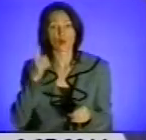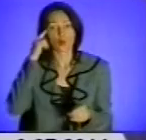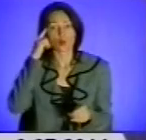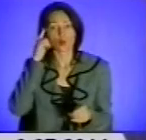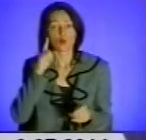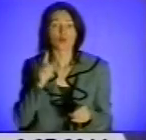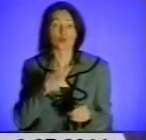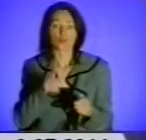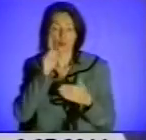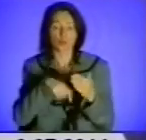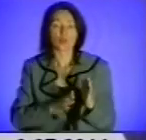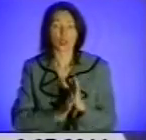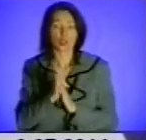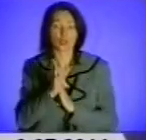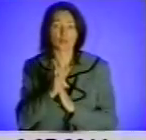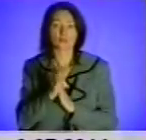росла.